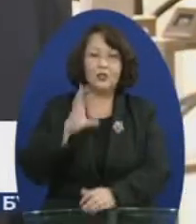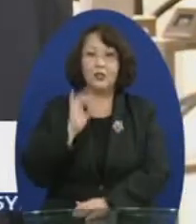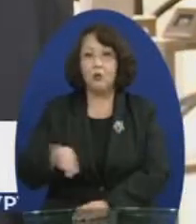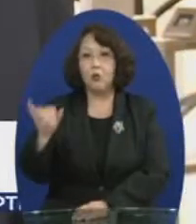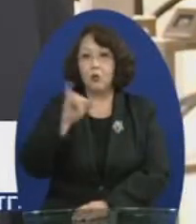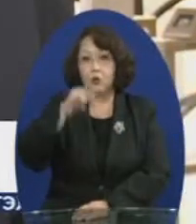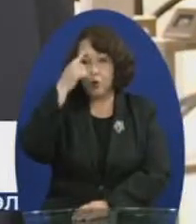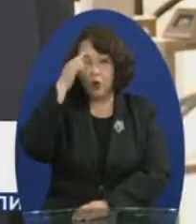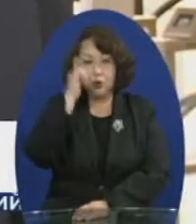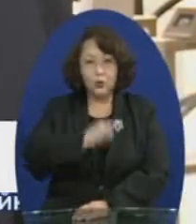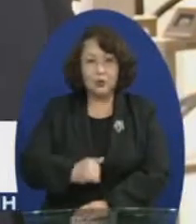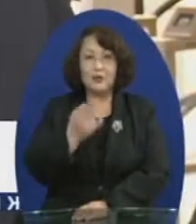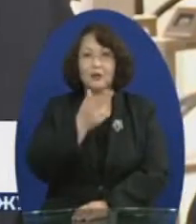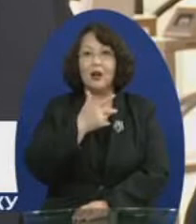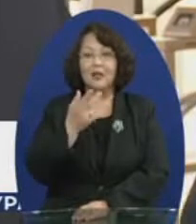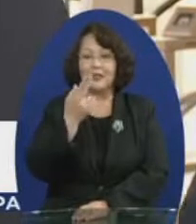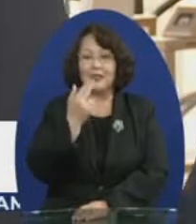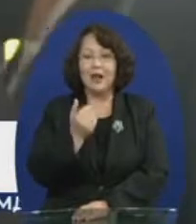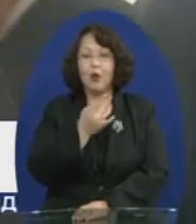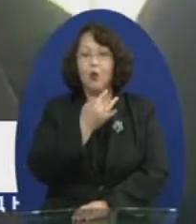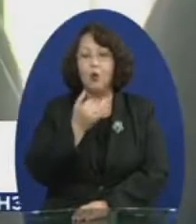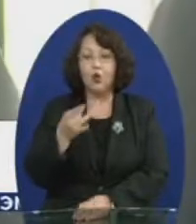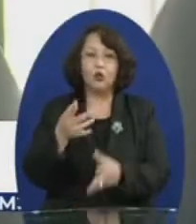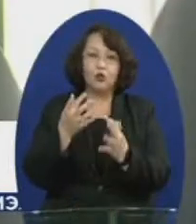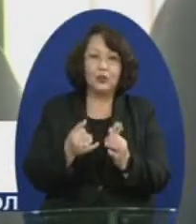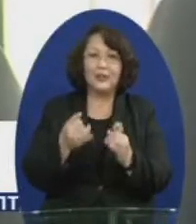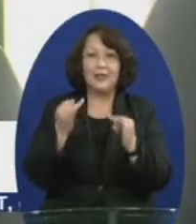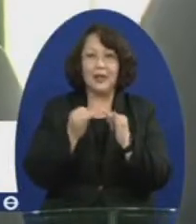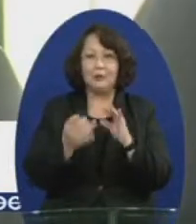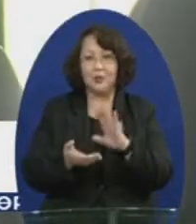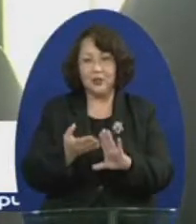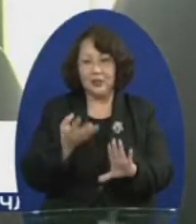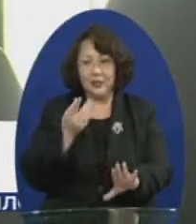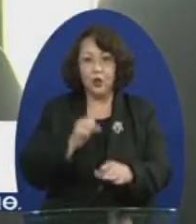хувьд манай улстай цагуурын өөрчлөлт, цахим шилжилт, ковидын хүнд